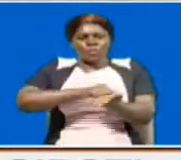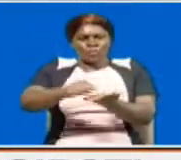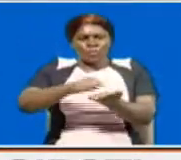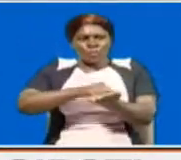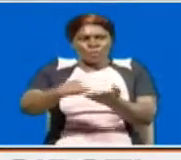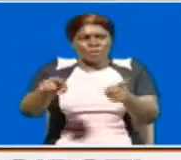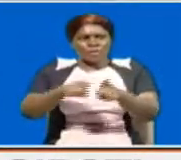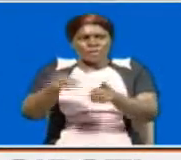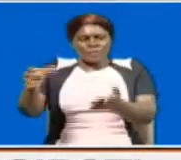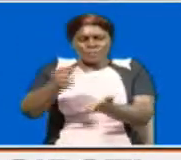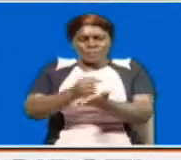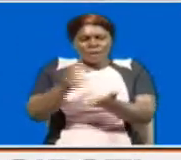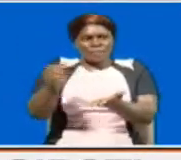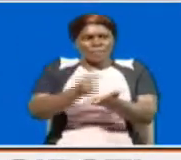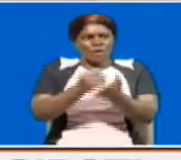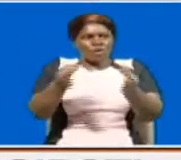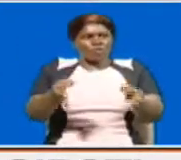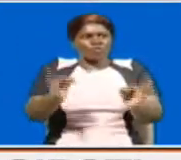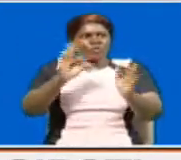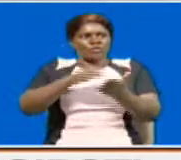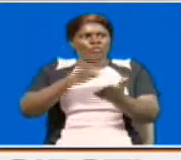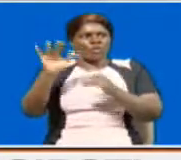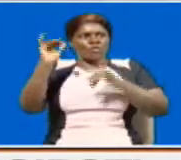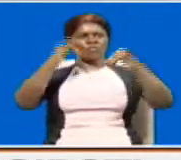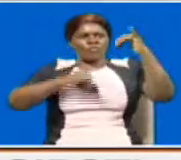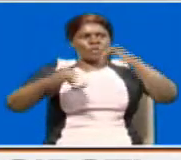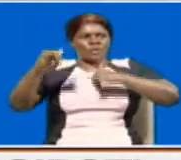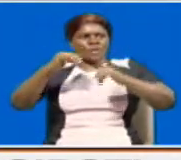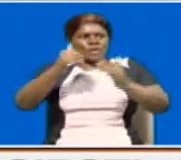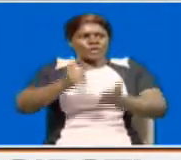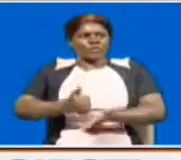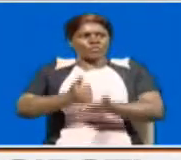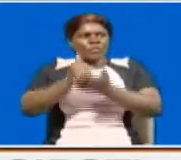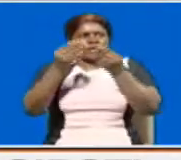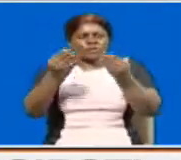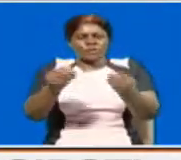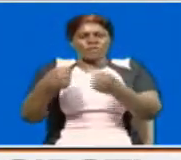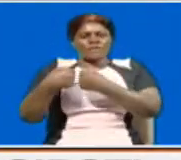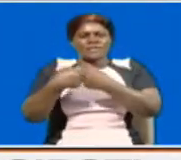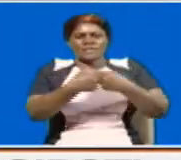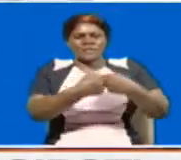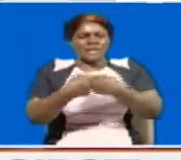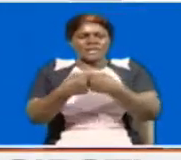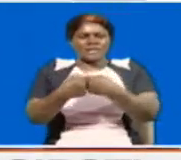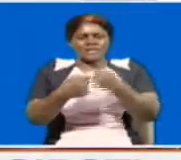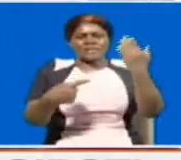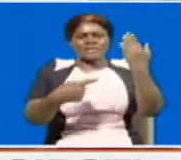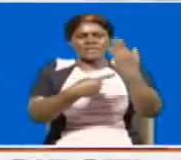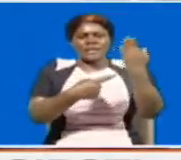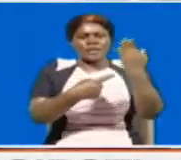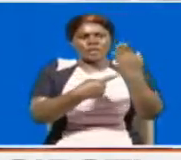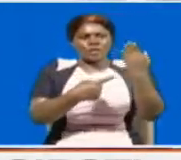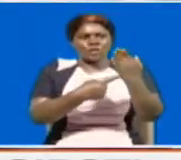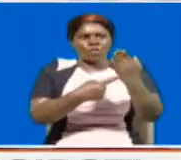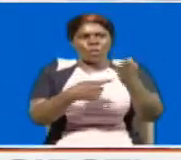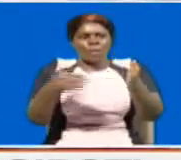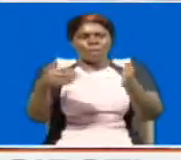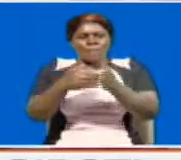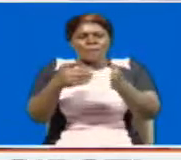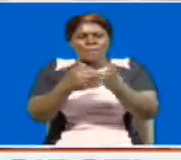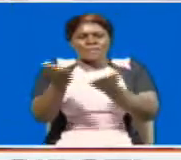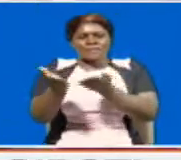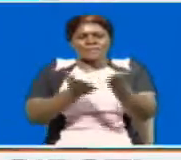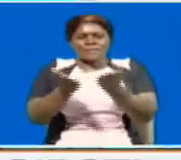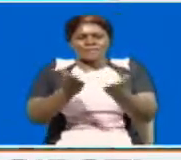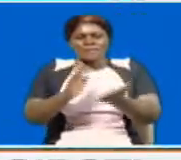na ajira ya maafisa wa ziada wa uhamiaji kusaidia kutatua changamoto za kimfumo ambazo zimetatiza huduma